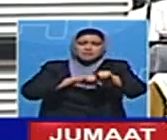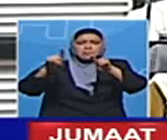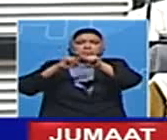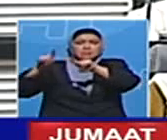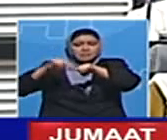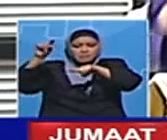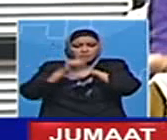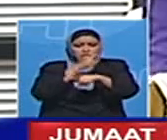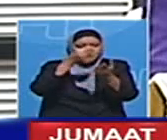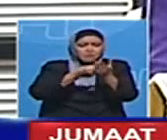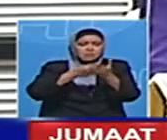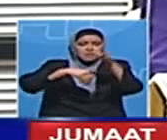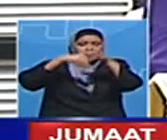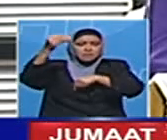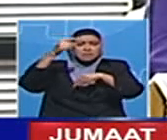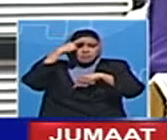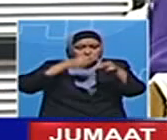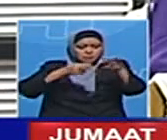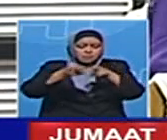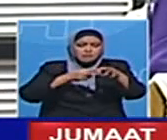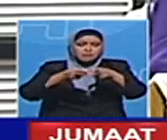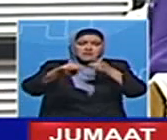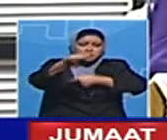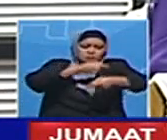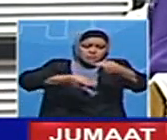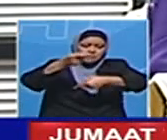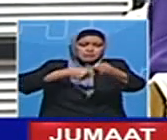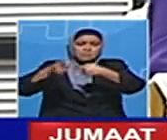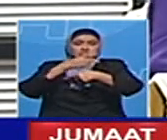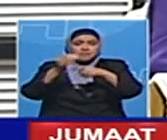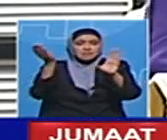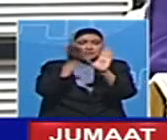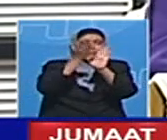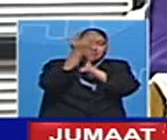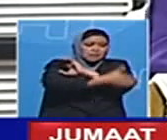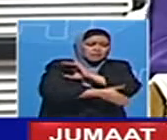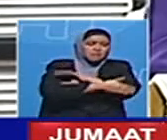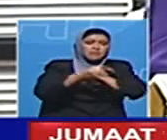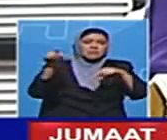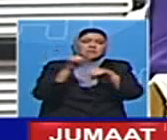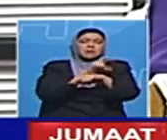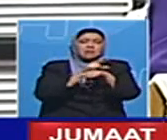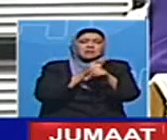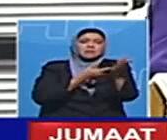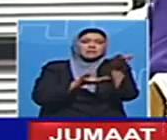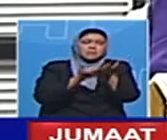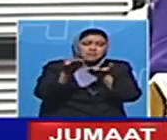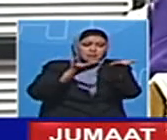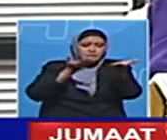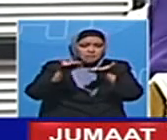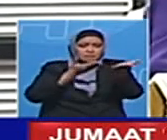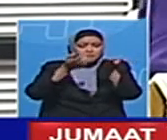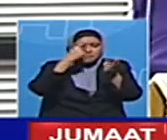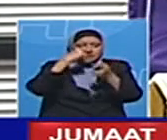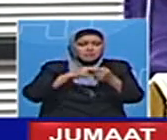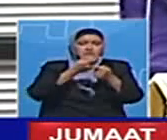asing untuk urusan perdagangan pula Bank Negara Malaysia menyediakan kemudahan kredit swap Ringgit R MB kepada bank